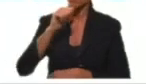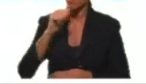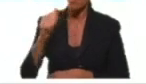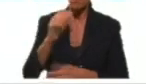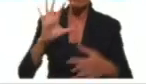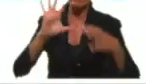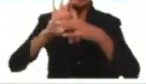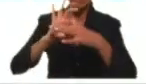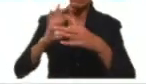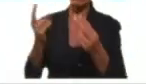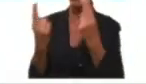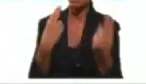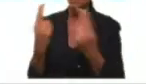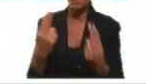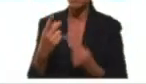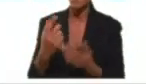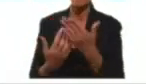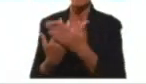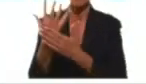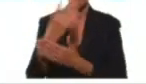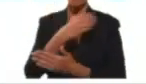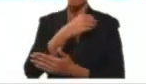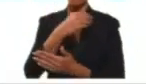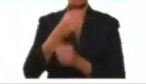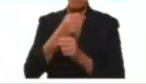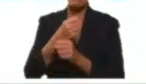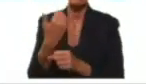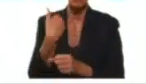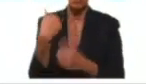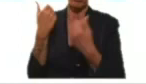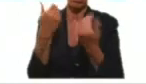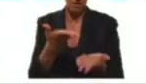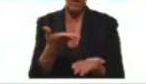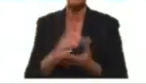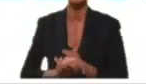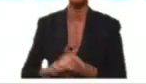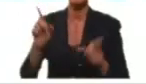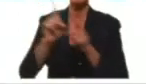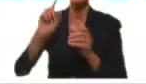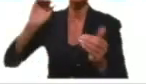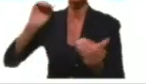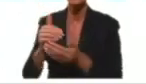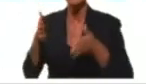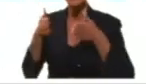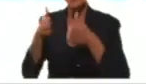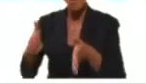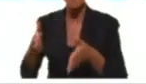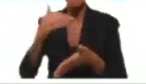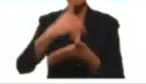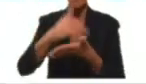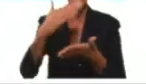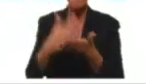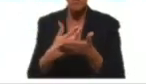na skokowy wówczas wzrost pracy w tychże portach. Również wiele mniejszych dróg lokalnych i wojewódzkich mogło